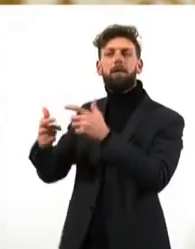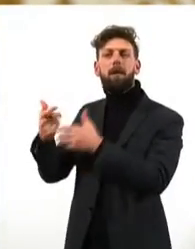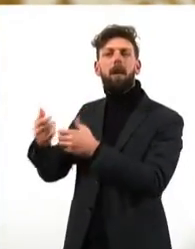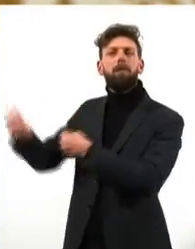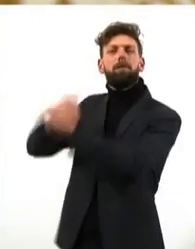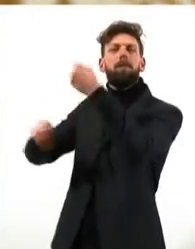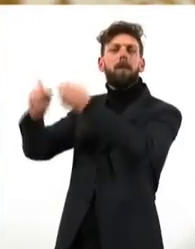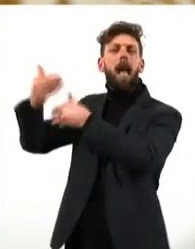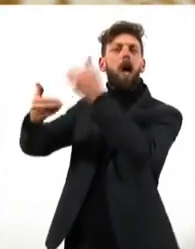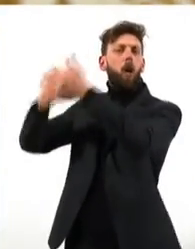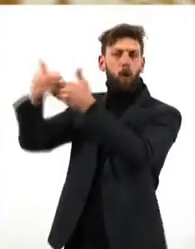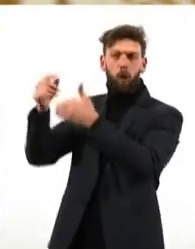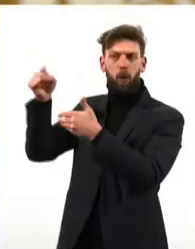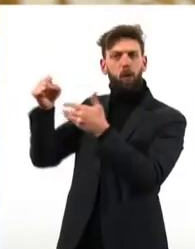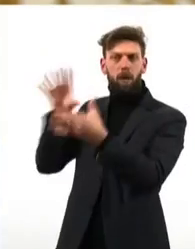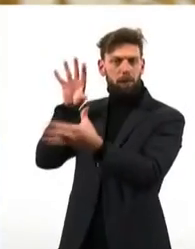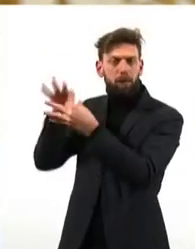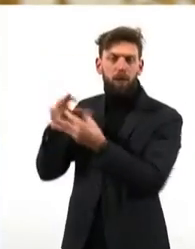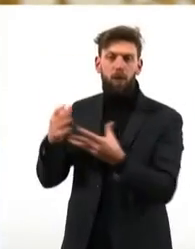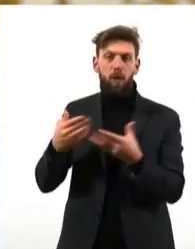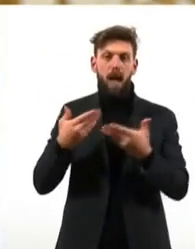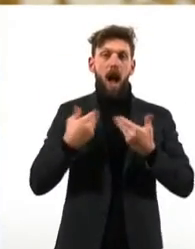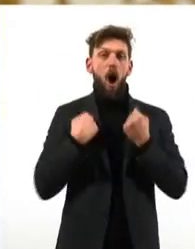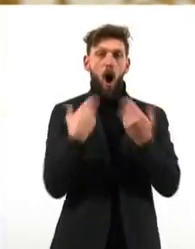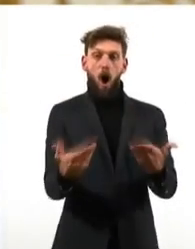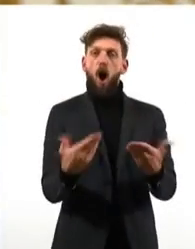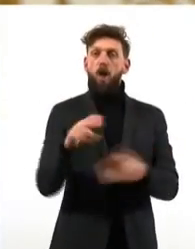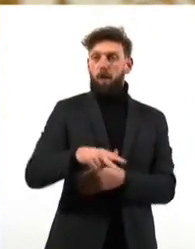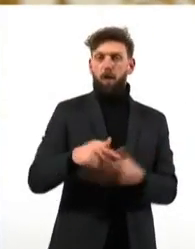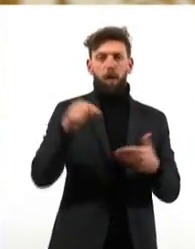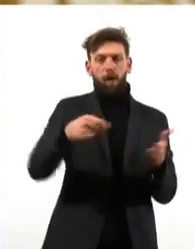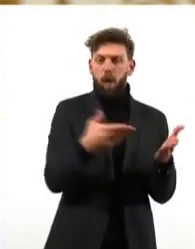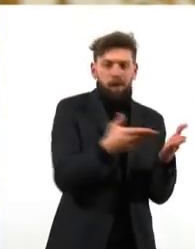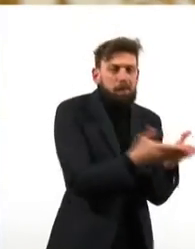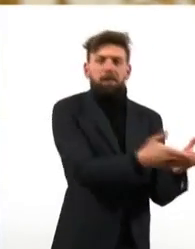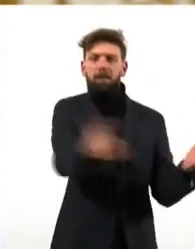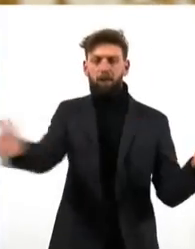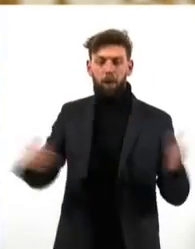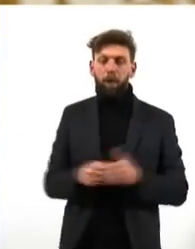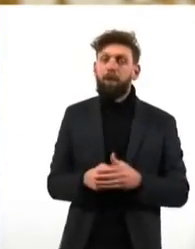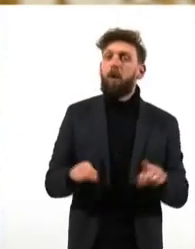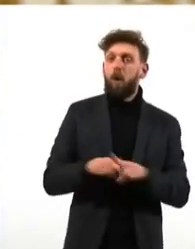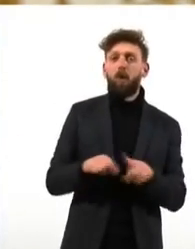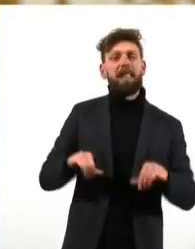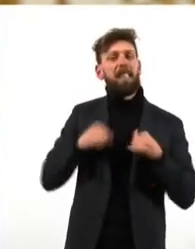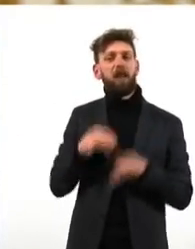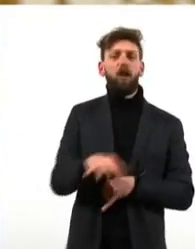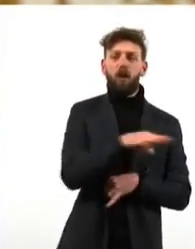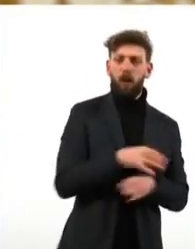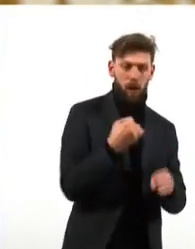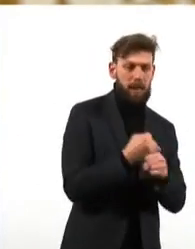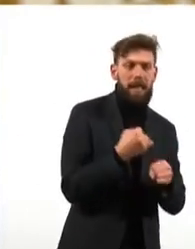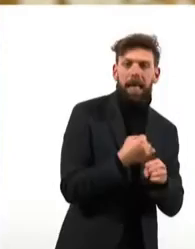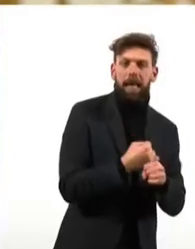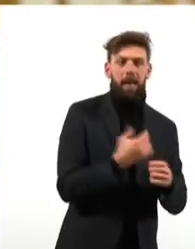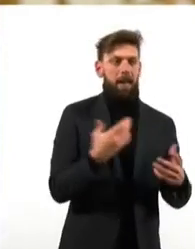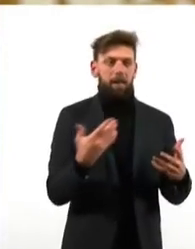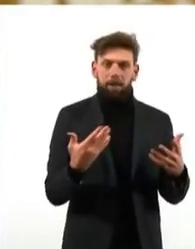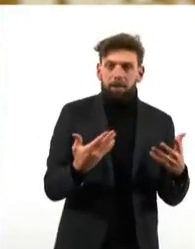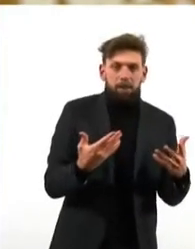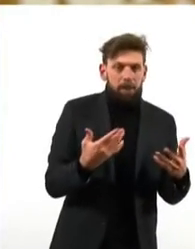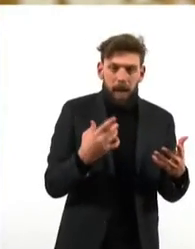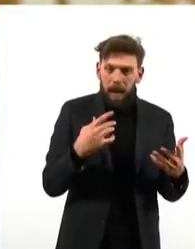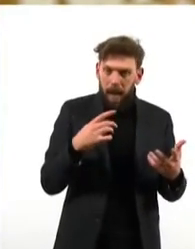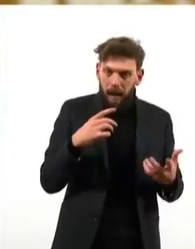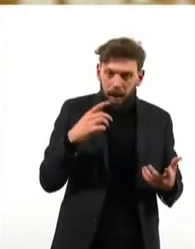de logement. Et c'est vrai que il y a aussi les jeunes qui travaillent et qui ont une difficulté à décohabiter. Comme